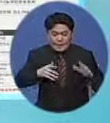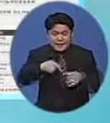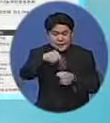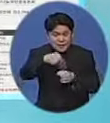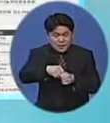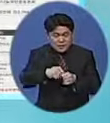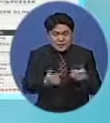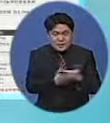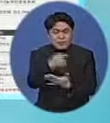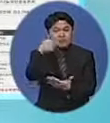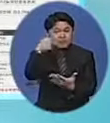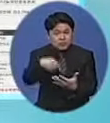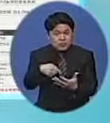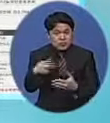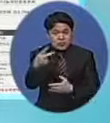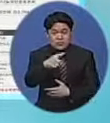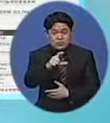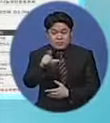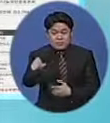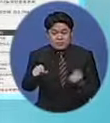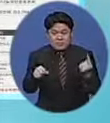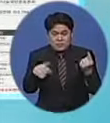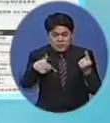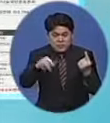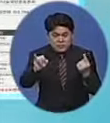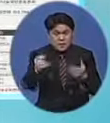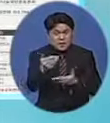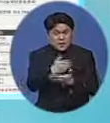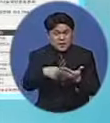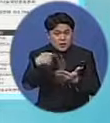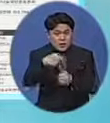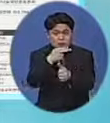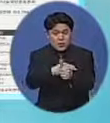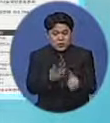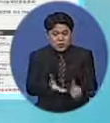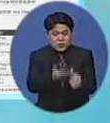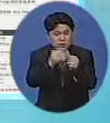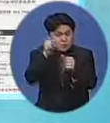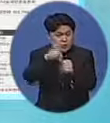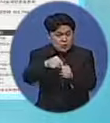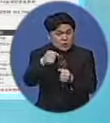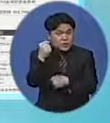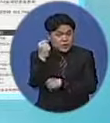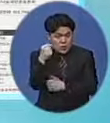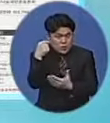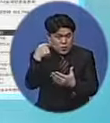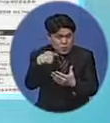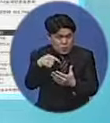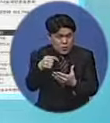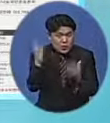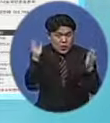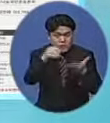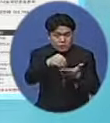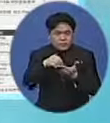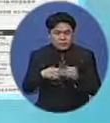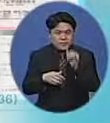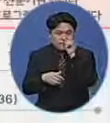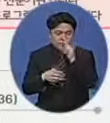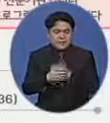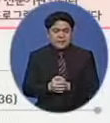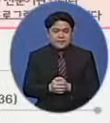만드는 나눔교육, 2015 제1기 나눔교육 강사 양성교육 기본과정 교육생을 모집합니다.